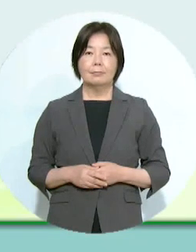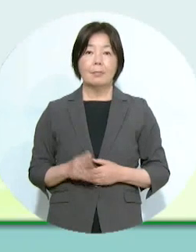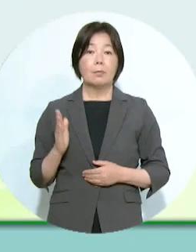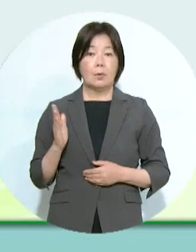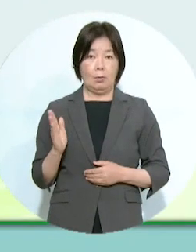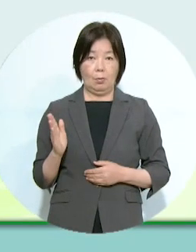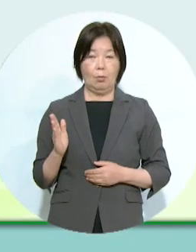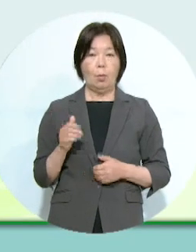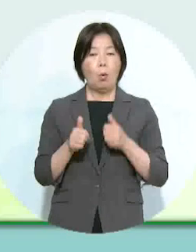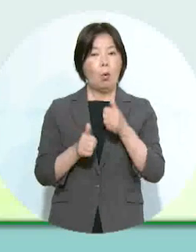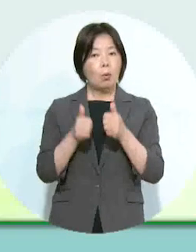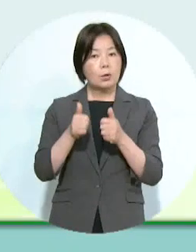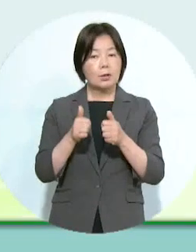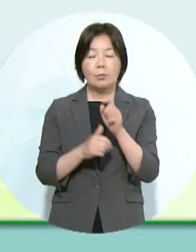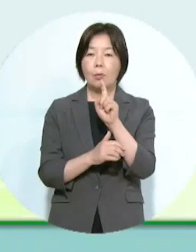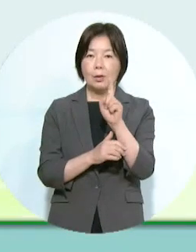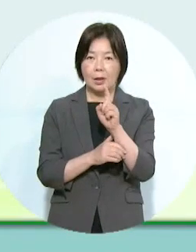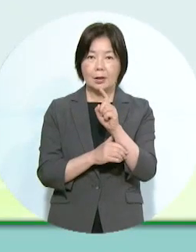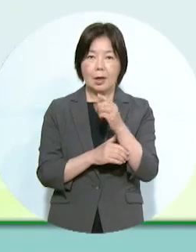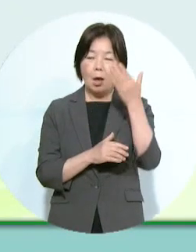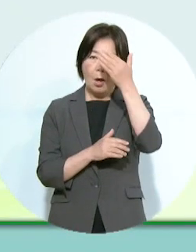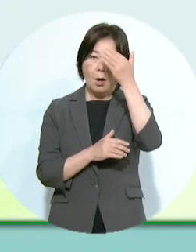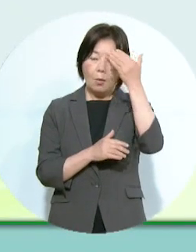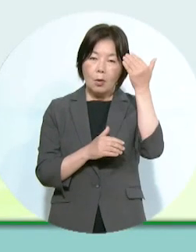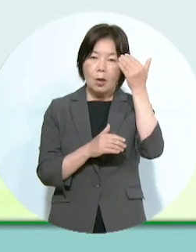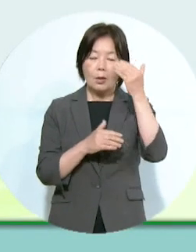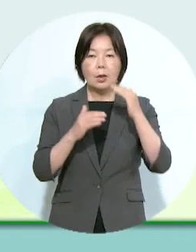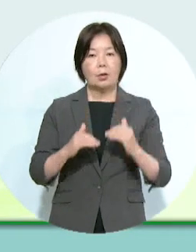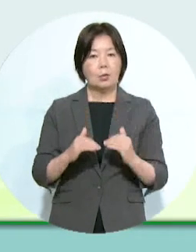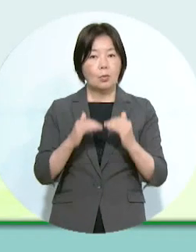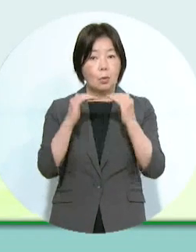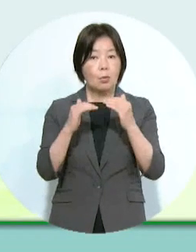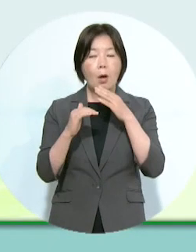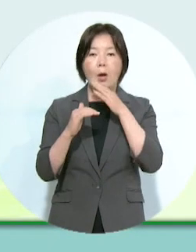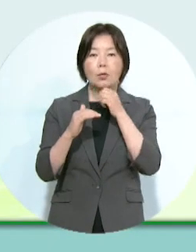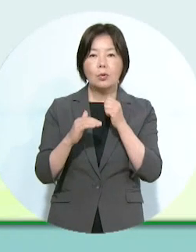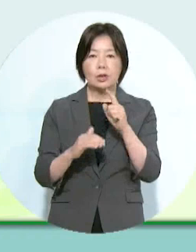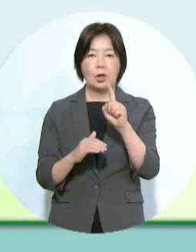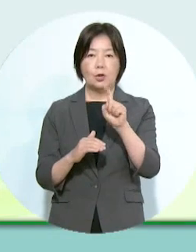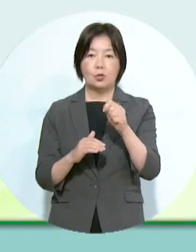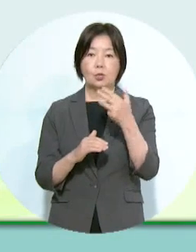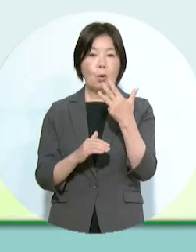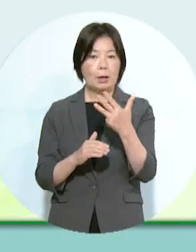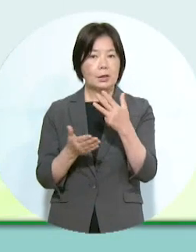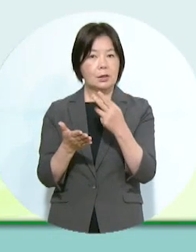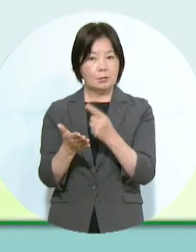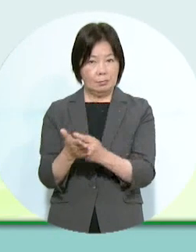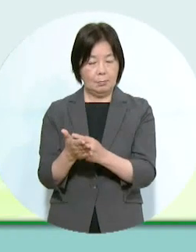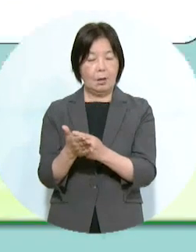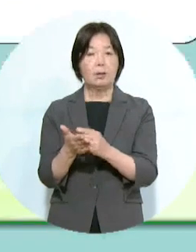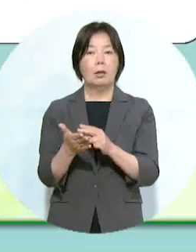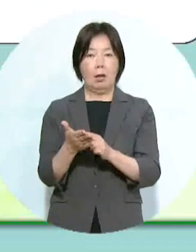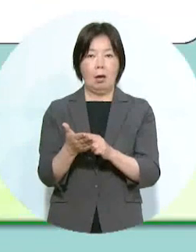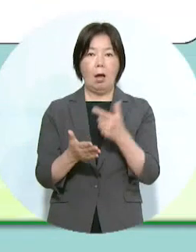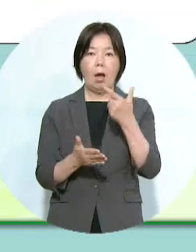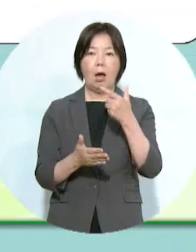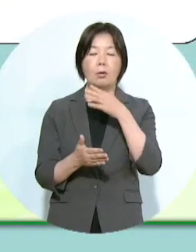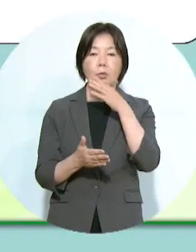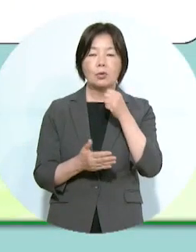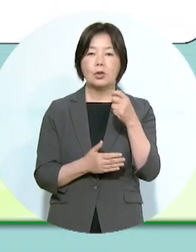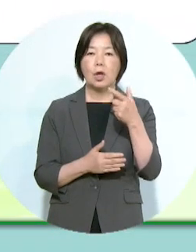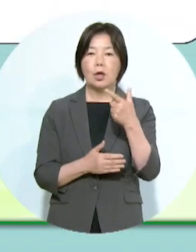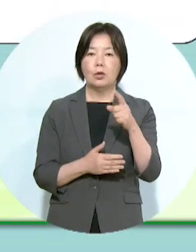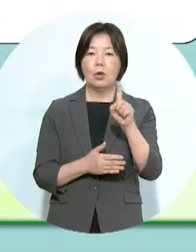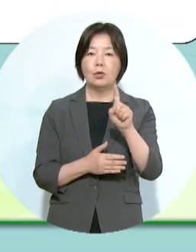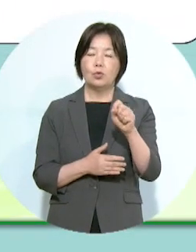このコンテストは成年年齢が引き下げられ、18歳や19歳の消費者トラブルに関する